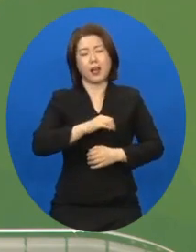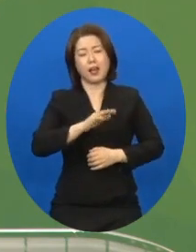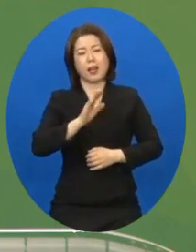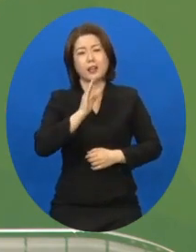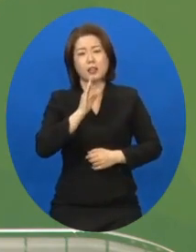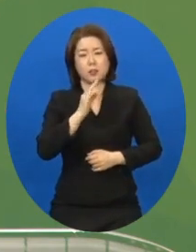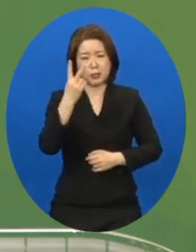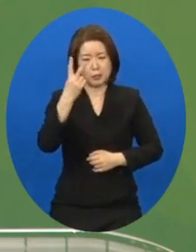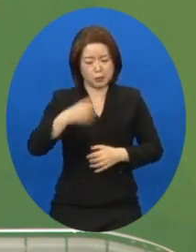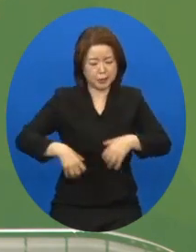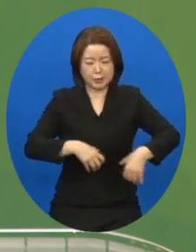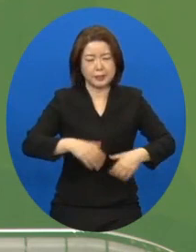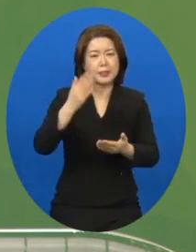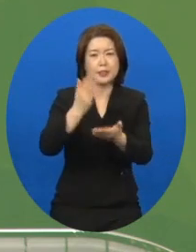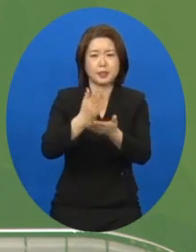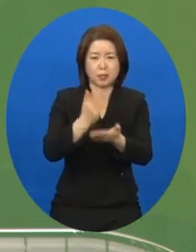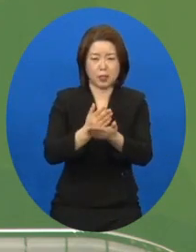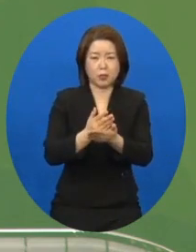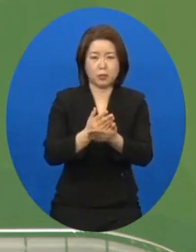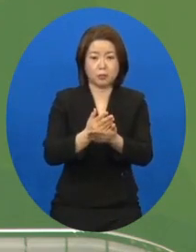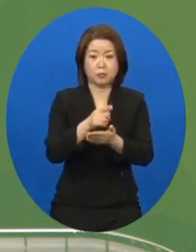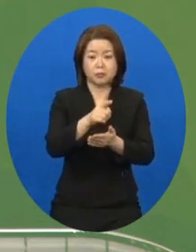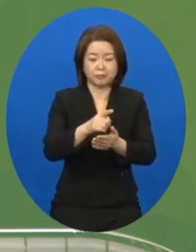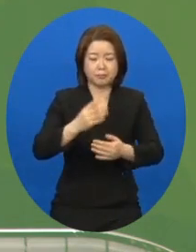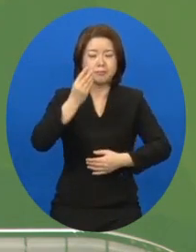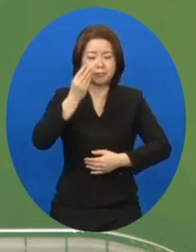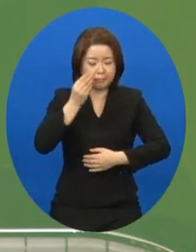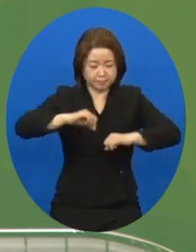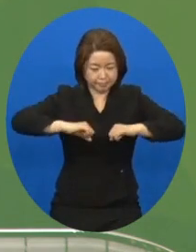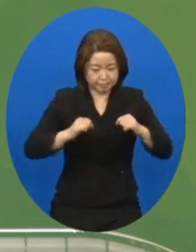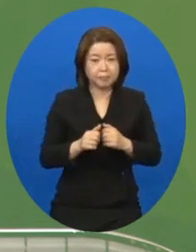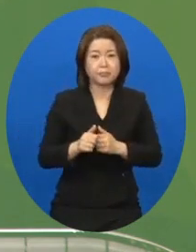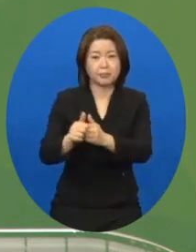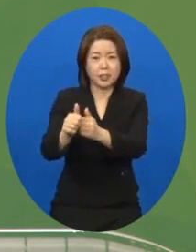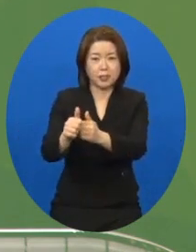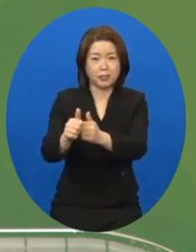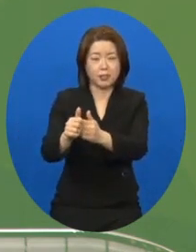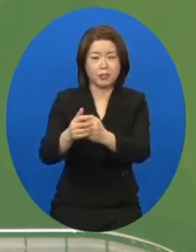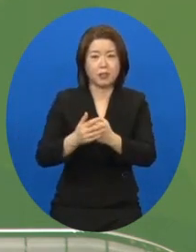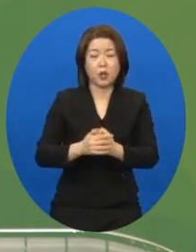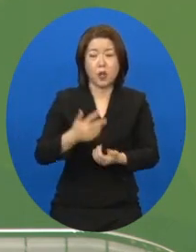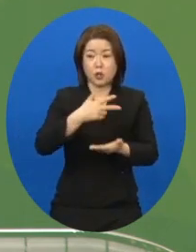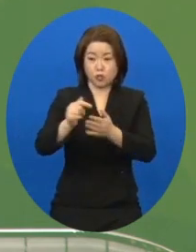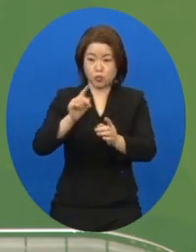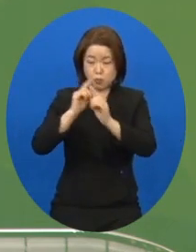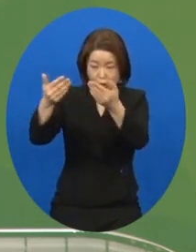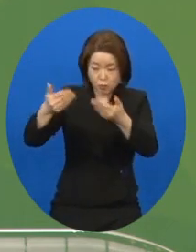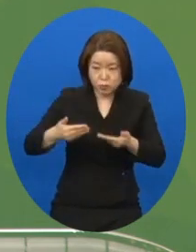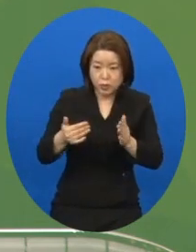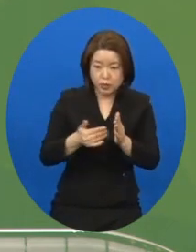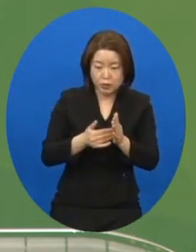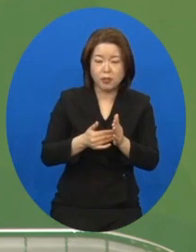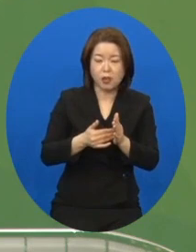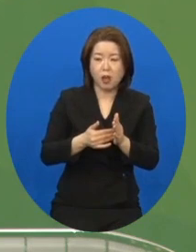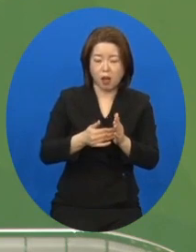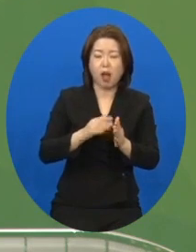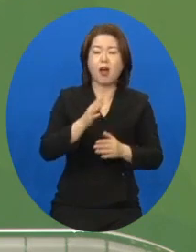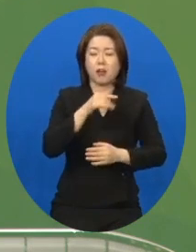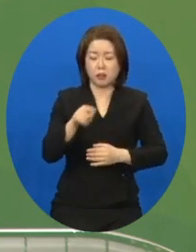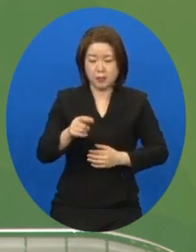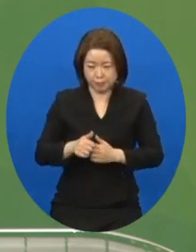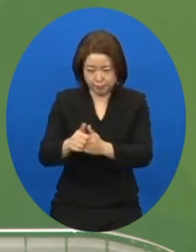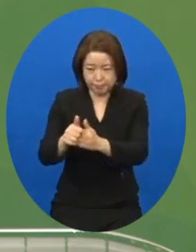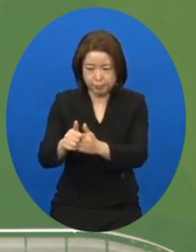이상 갈등하지 않고 갑니다, 주님. 주님이 그렇게 말씀하셨으니까 저는 갑니다. 그렇게